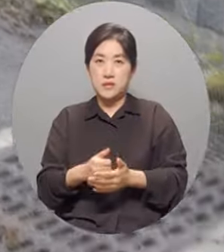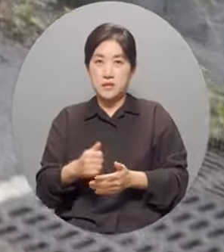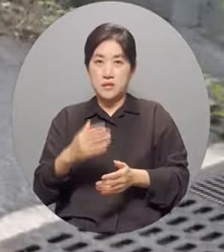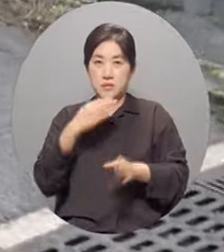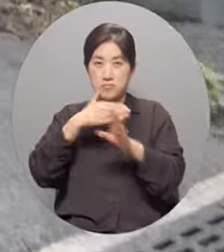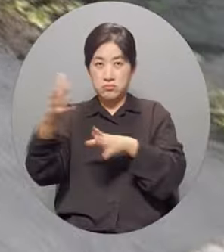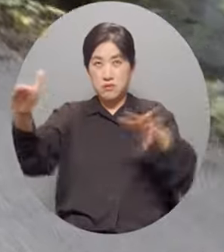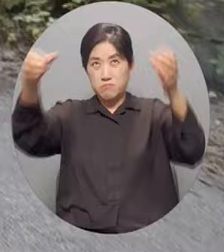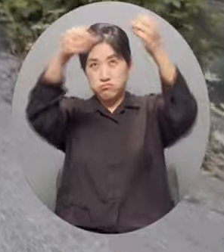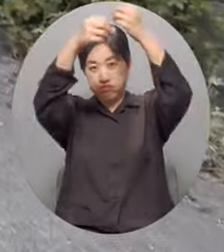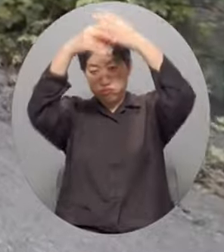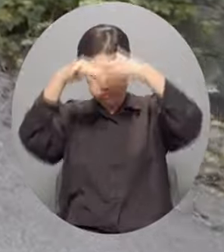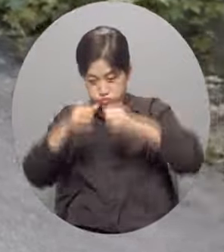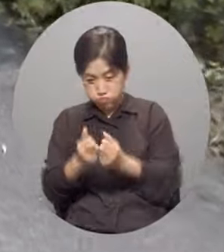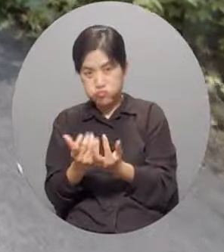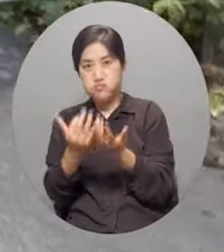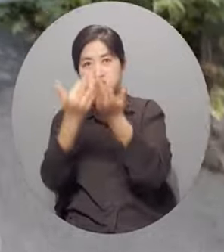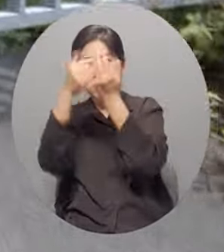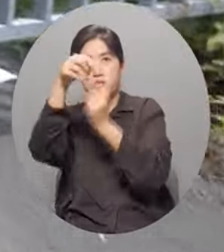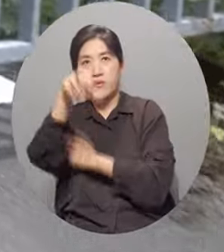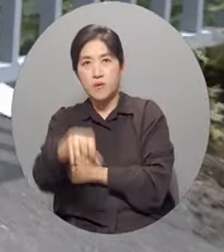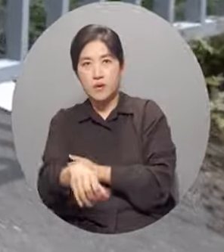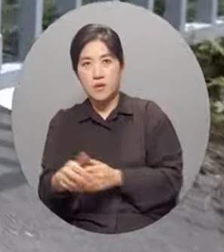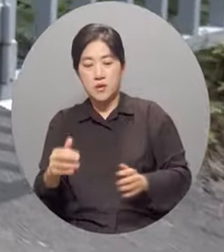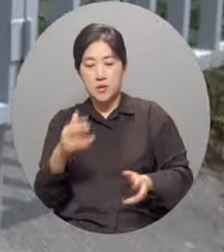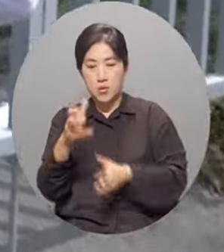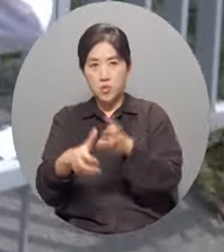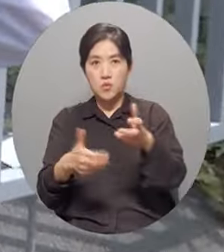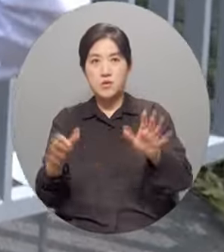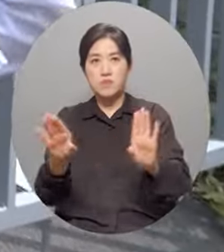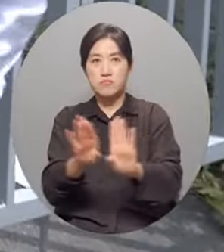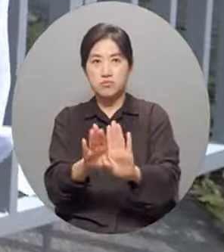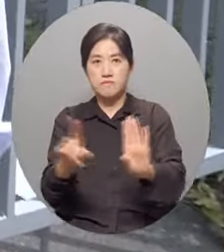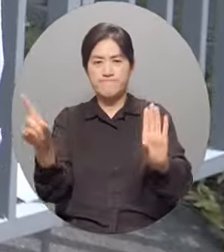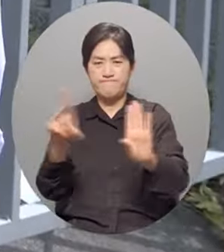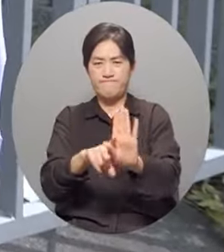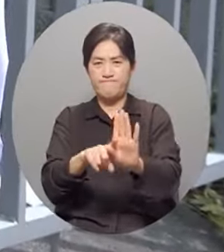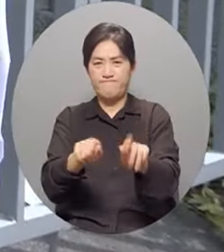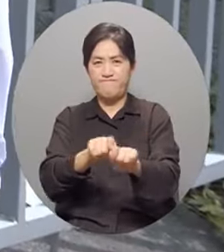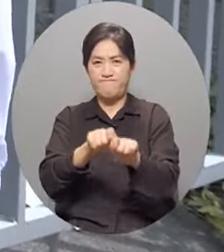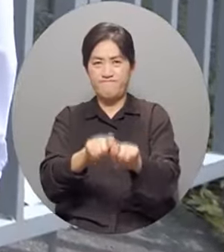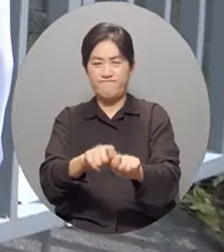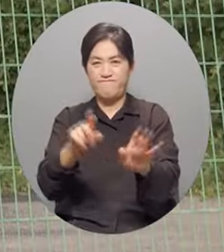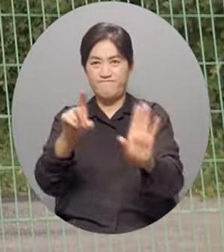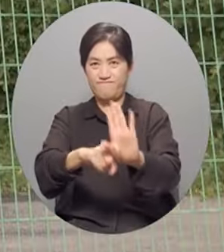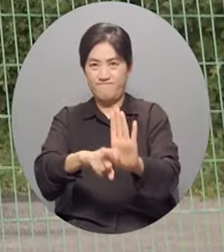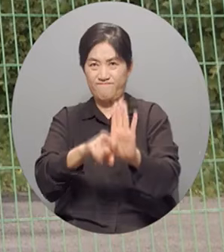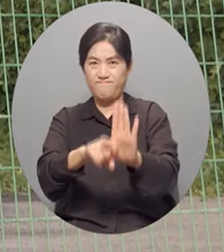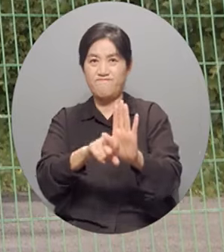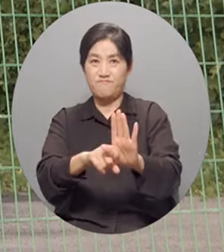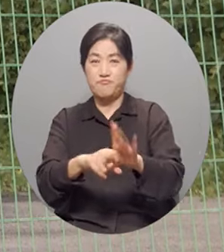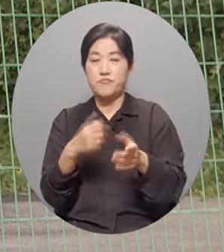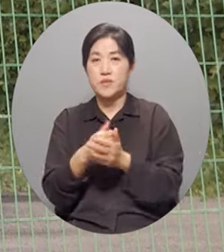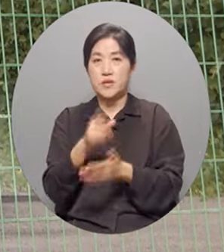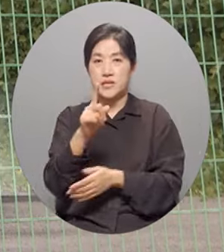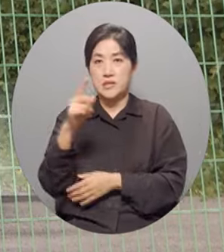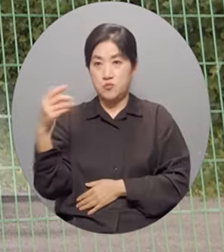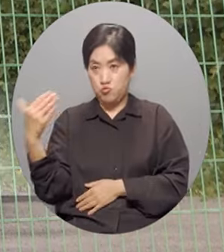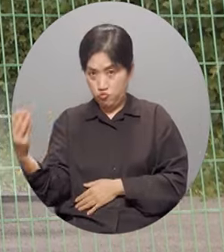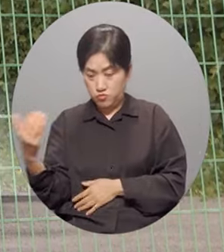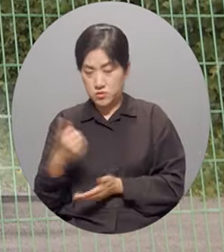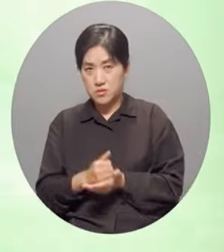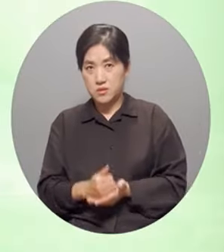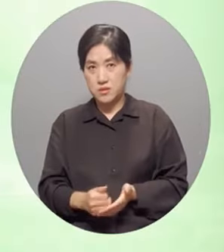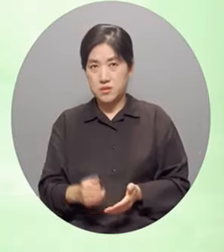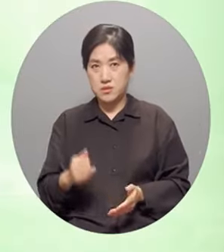화재가 발생한 공장 입구입니다. 공장으로 들어가는 문은 지금 이렇게 굳게 닫혀 있습니다. 소방당국은